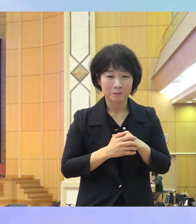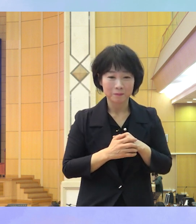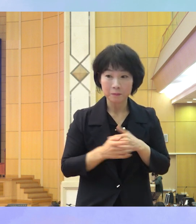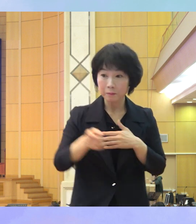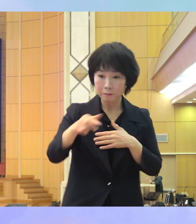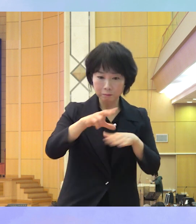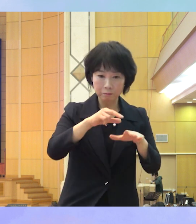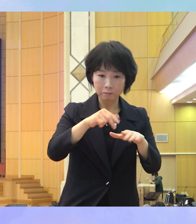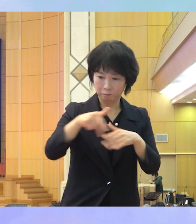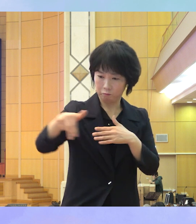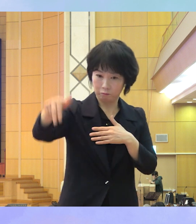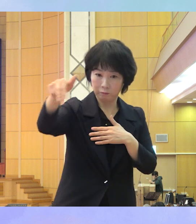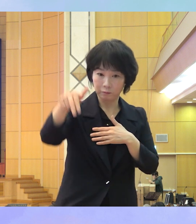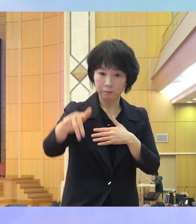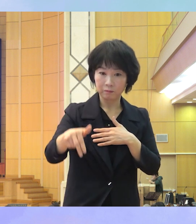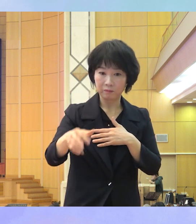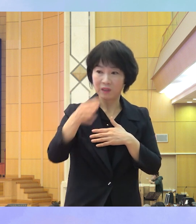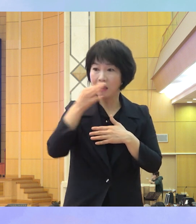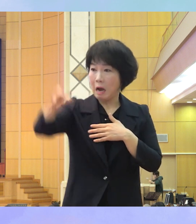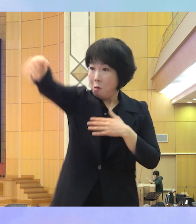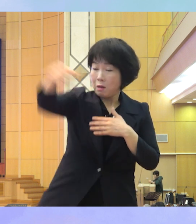막 지나가는 허준을 보고, 어이!